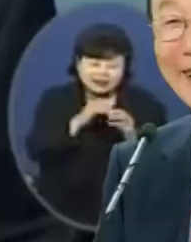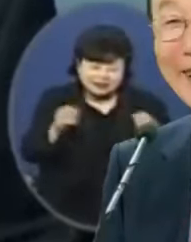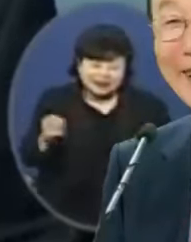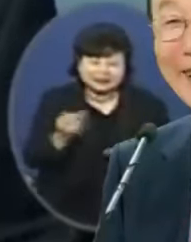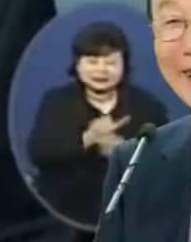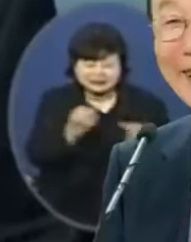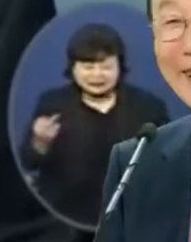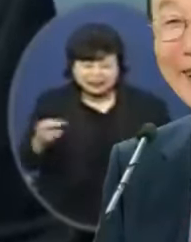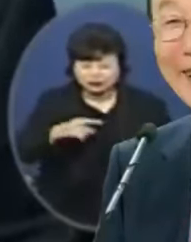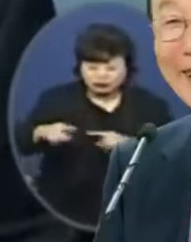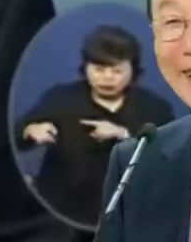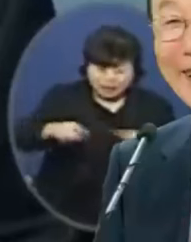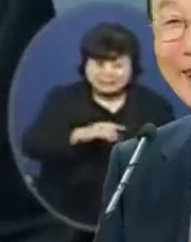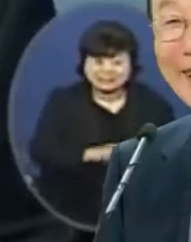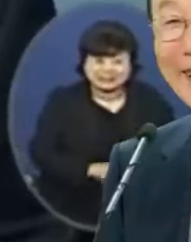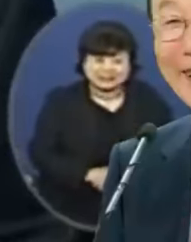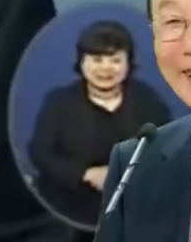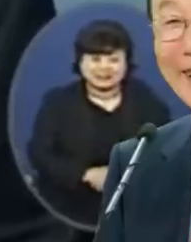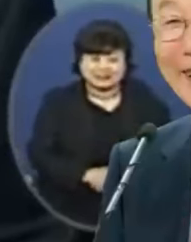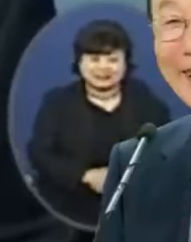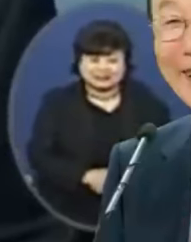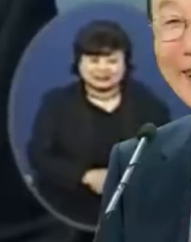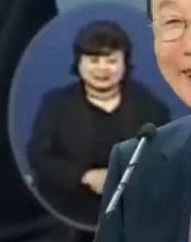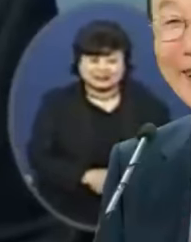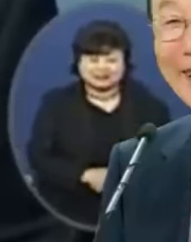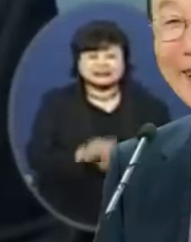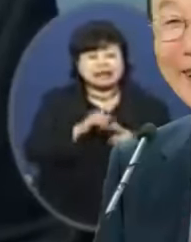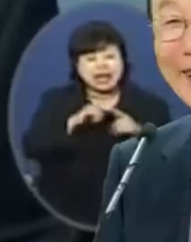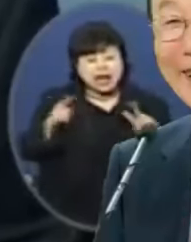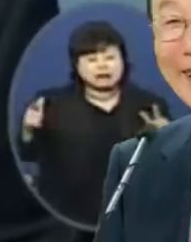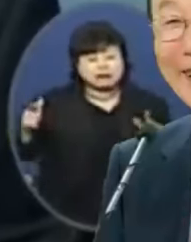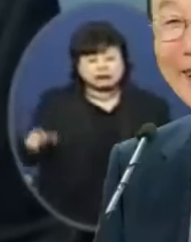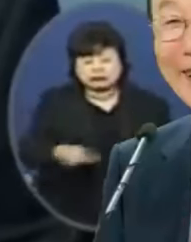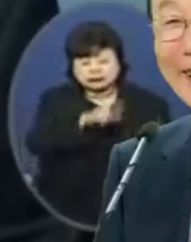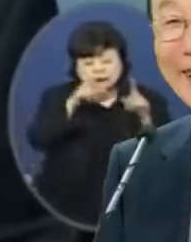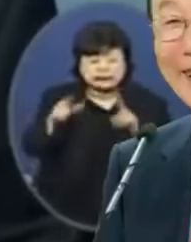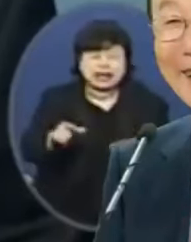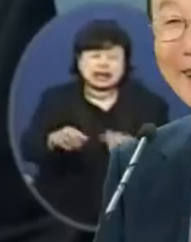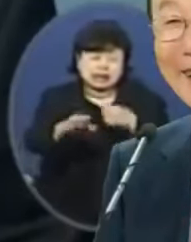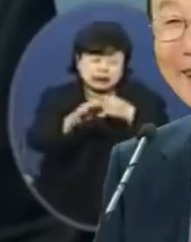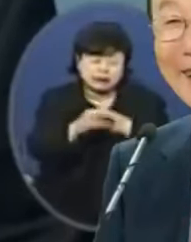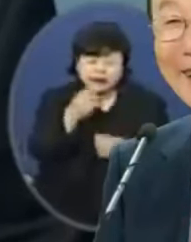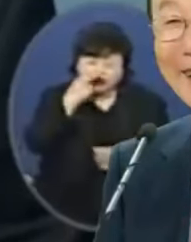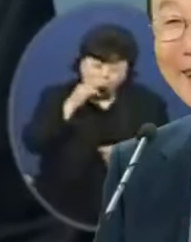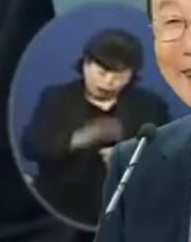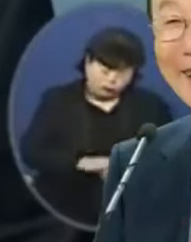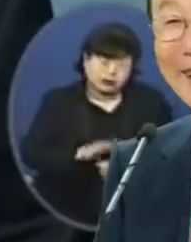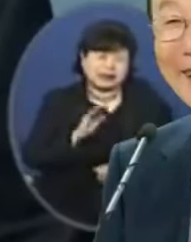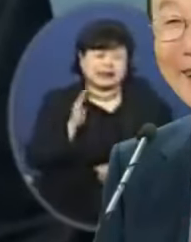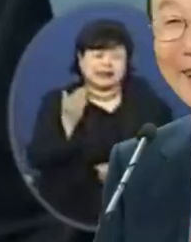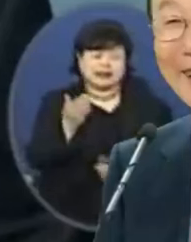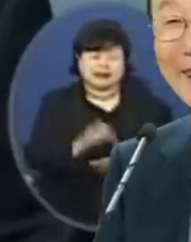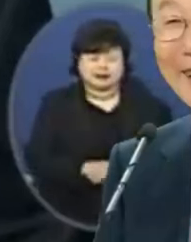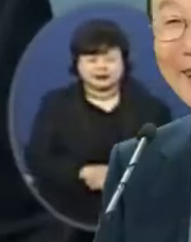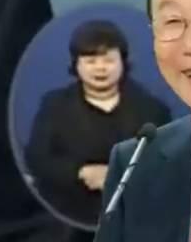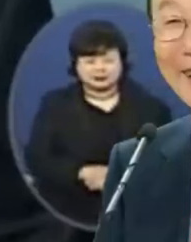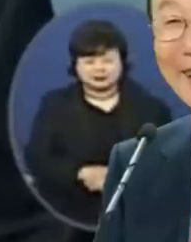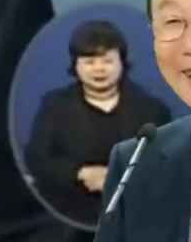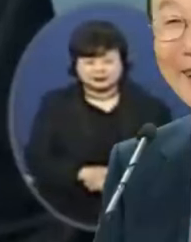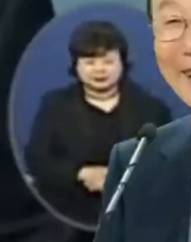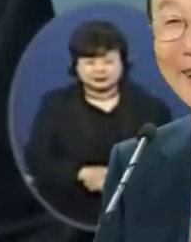동산을 누려야지 그러지 않고 인생을 살면 너무나 억울하게 되는 것입니다.